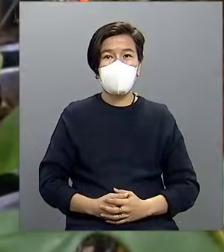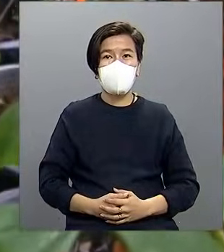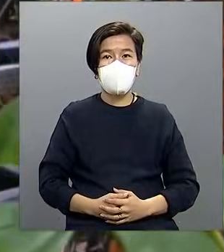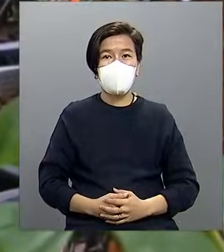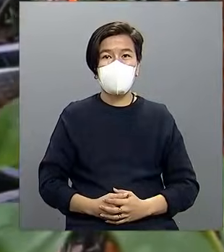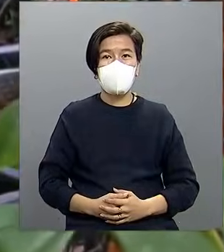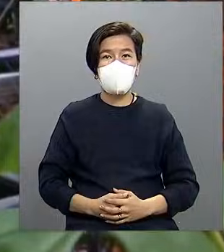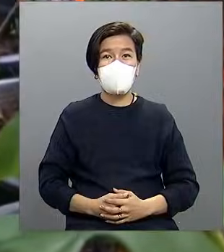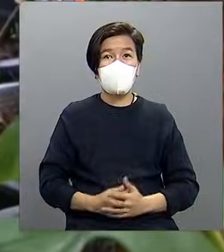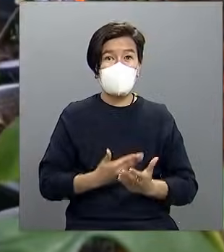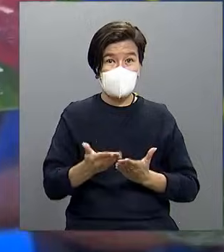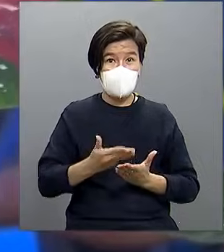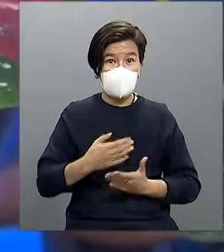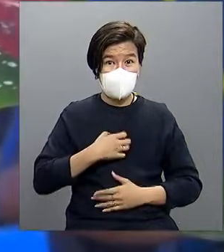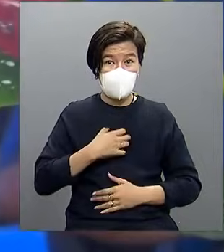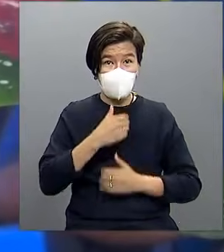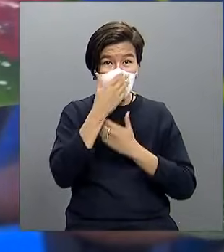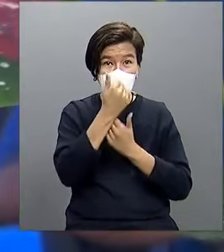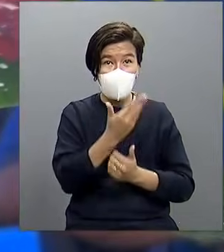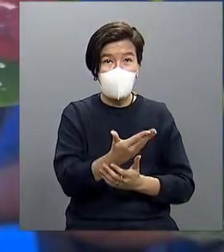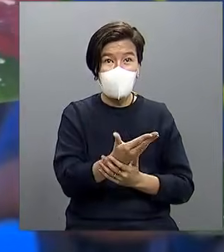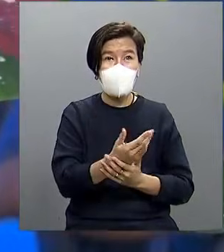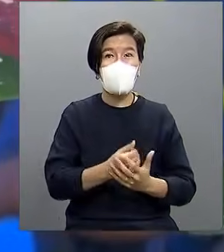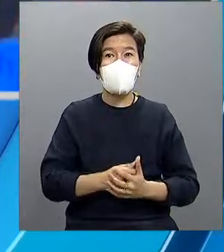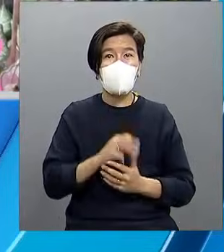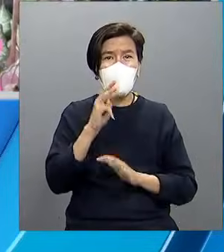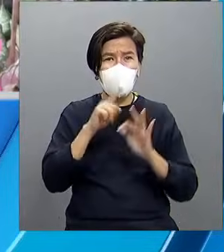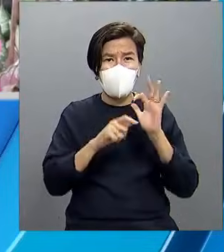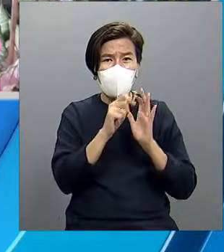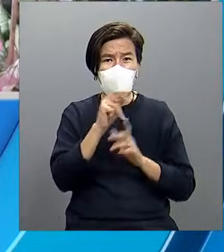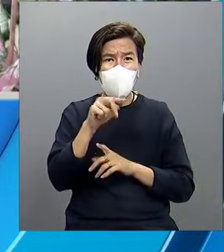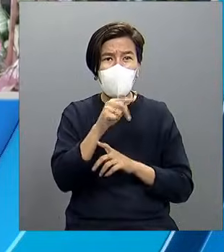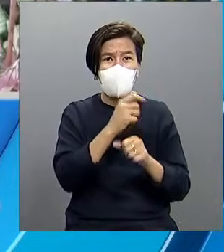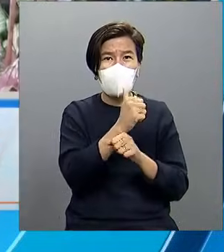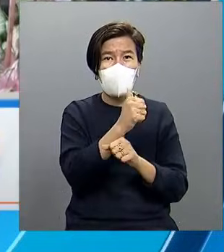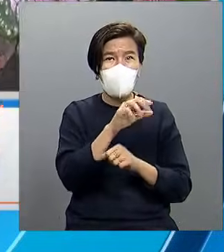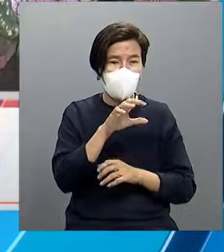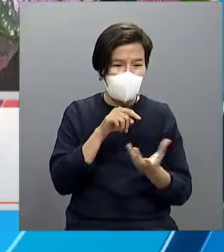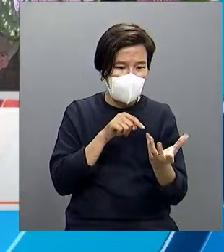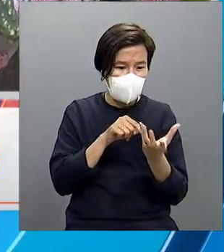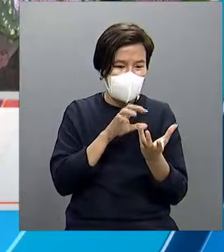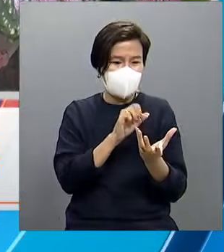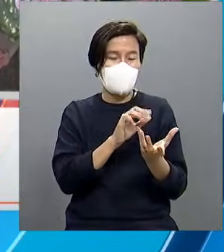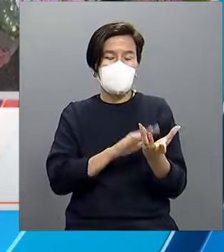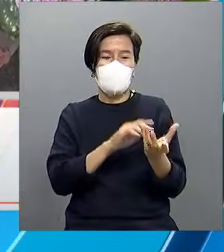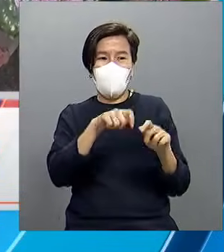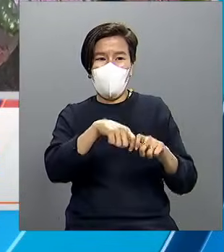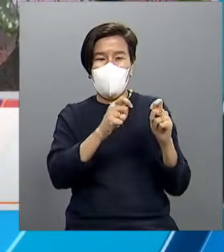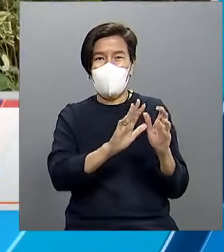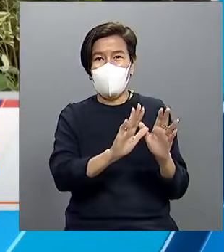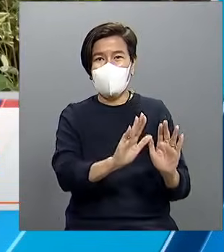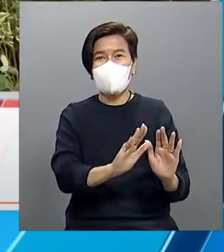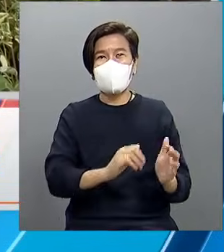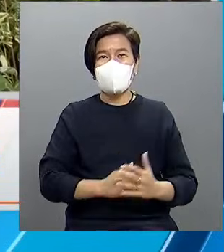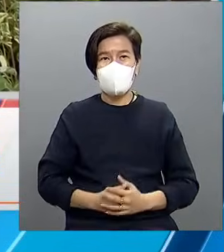ไหมต้นนี้ อันนี้มอนสเตอร่าใช่ไหม ไม่กล้าจับเลยอ่ะพอเห็นว่าเป็นมอนสเตอร่านะ กลัวทำของหัก ใช่กลัวทำของเขาหักแล้ว